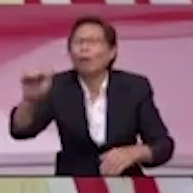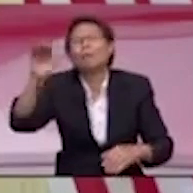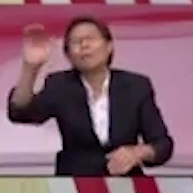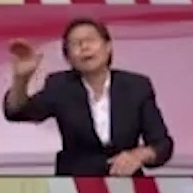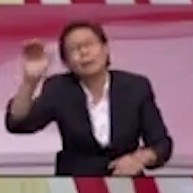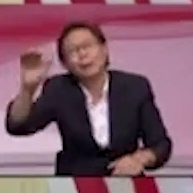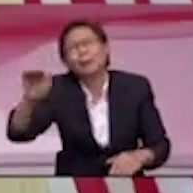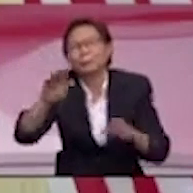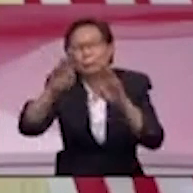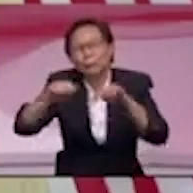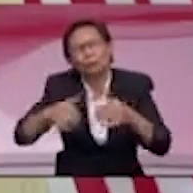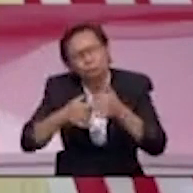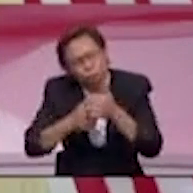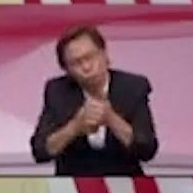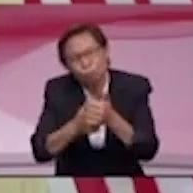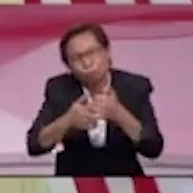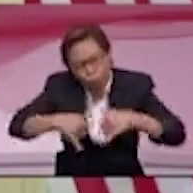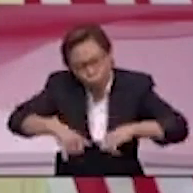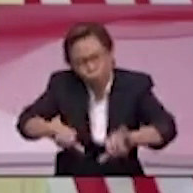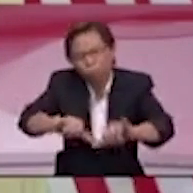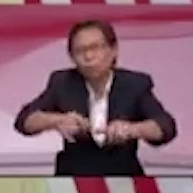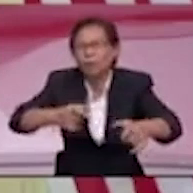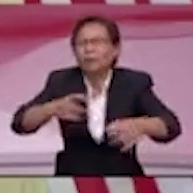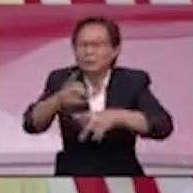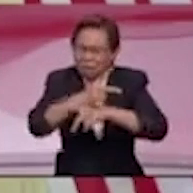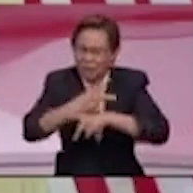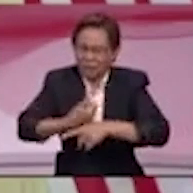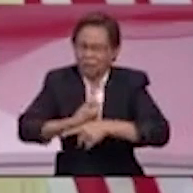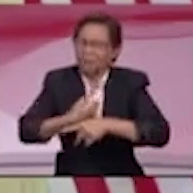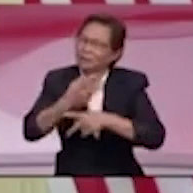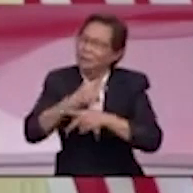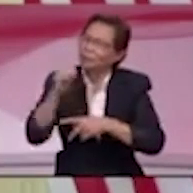supaya terus mengamalkan kawalan kendiri untuk